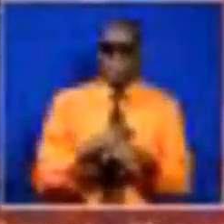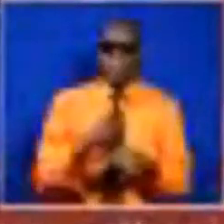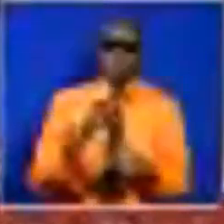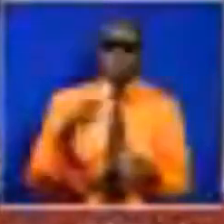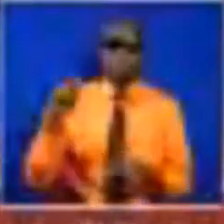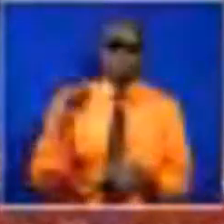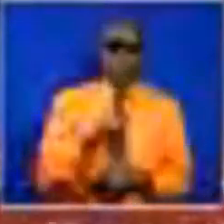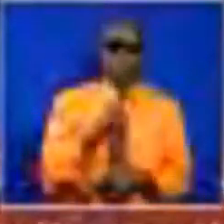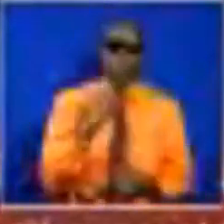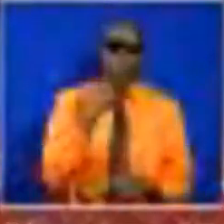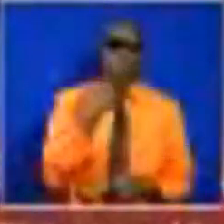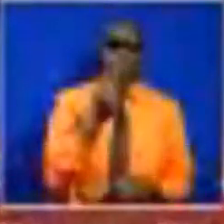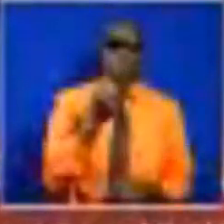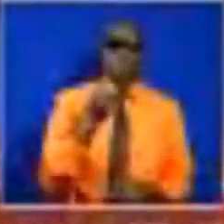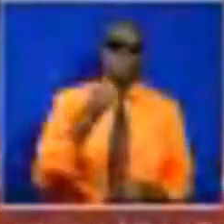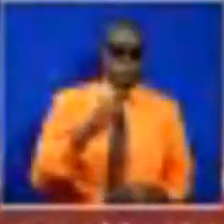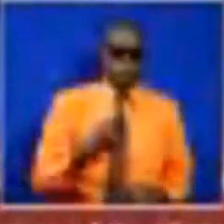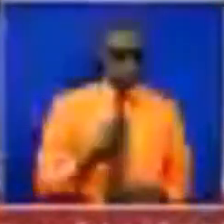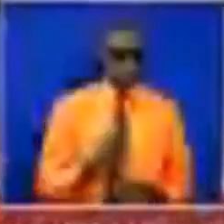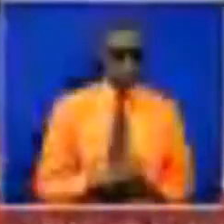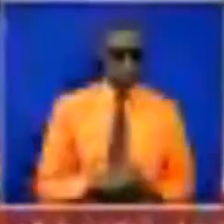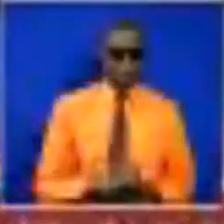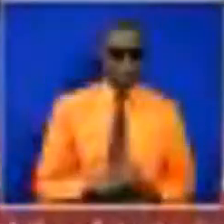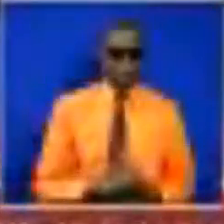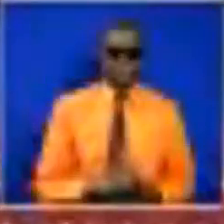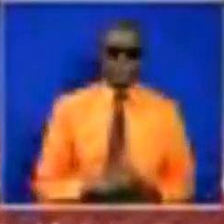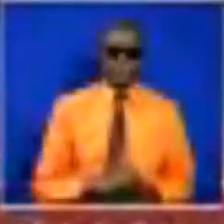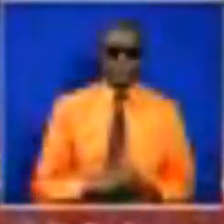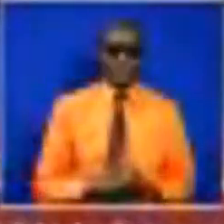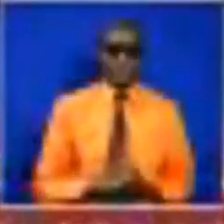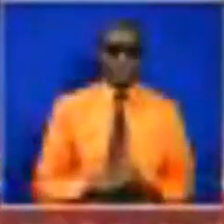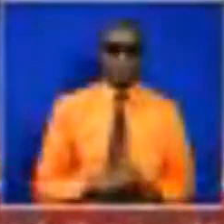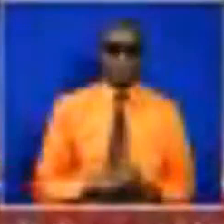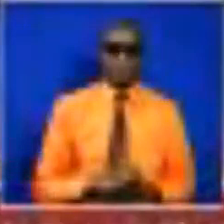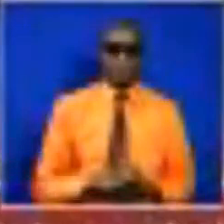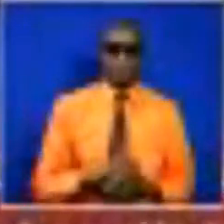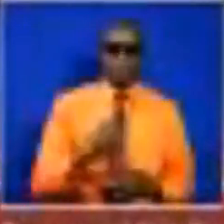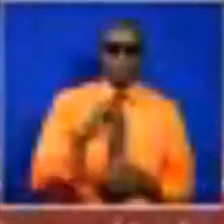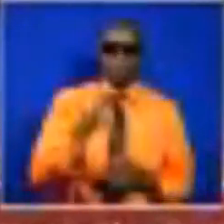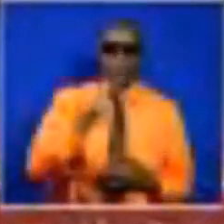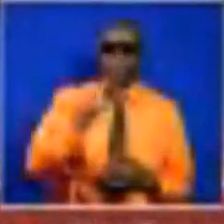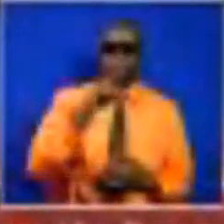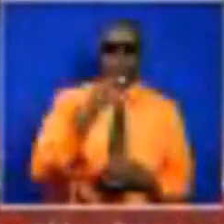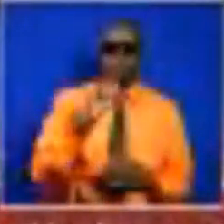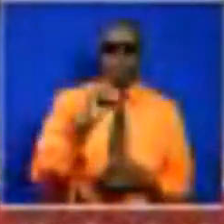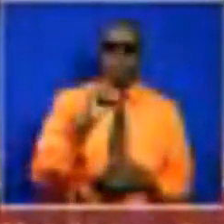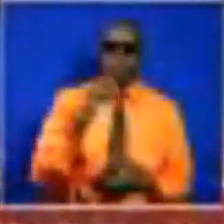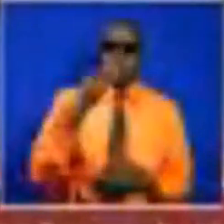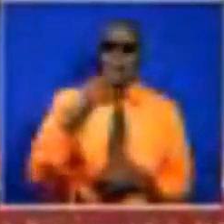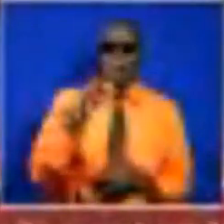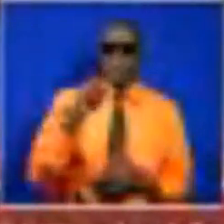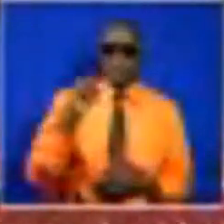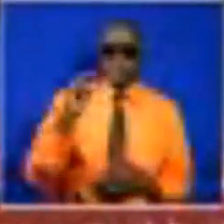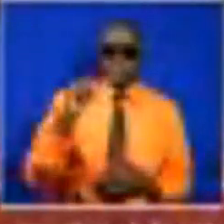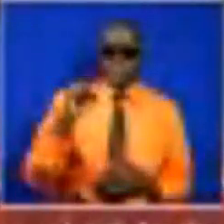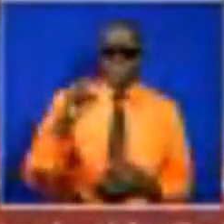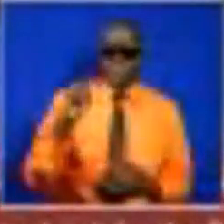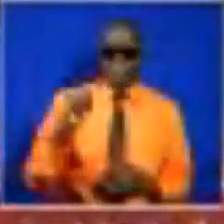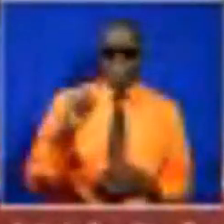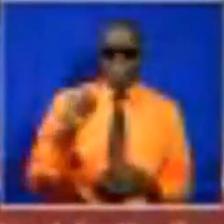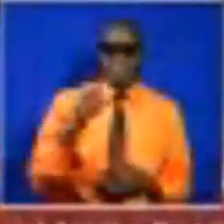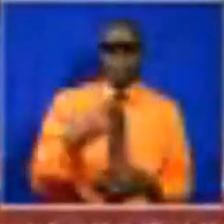500,000 shillings. Kwa upande wa daktari Johansen, tunasema ya kwamba hatukupata